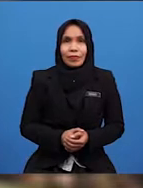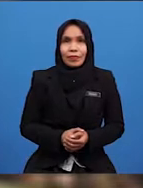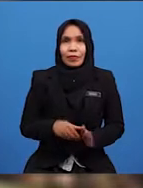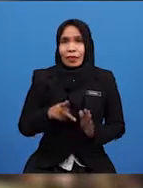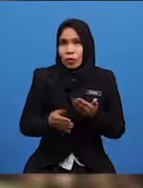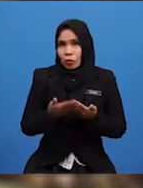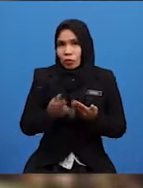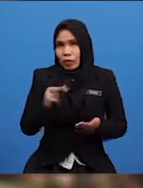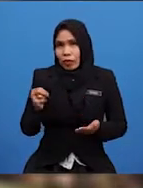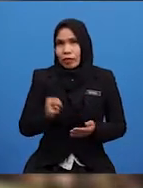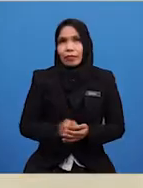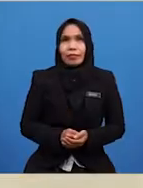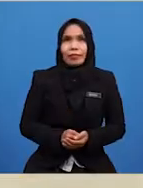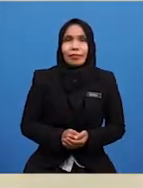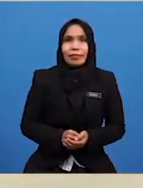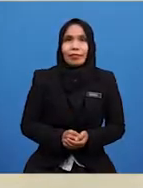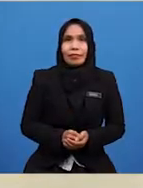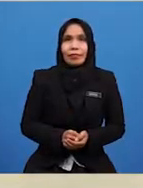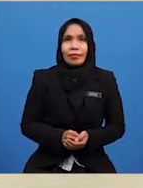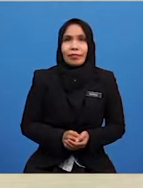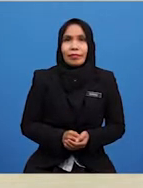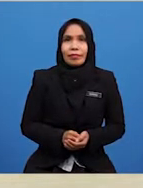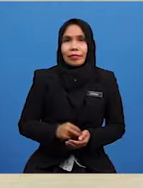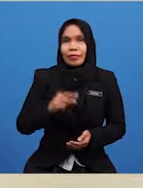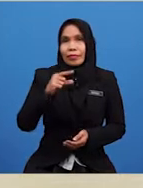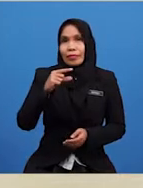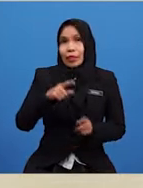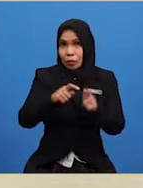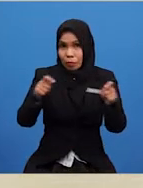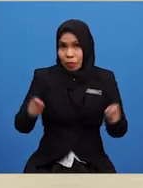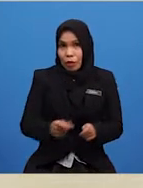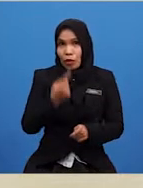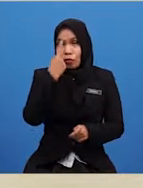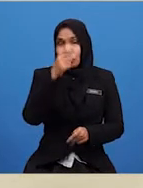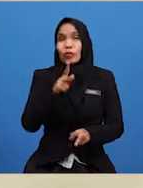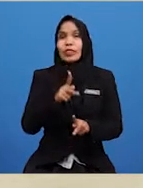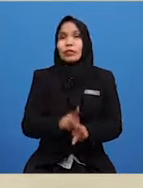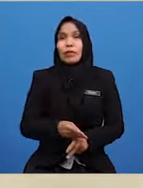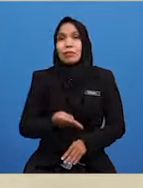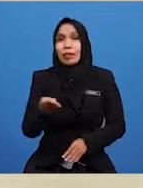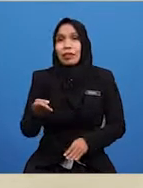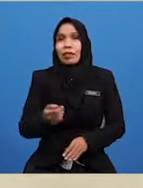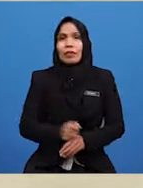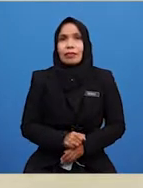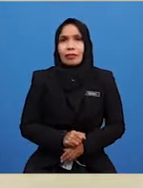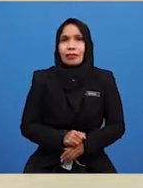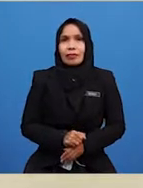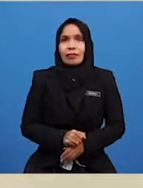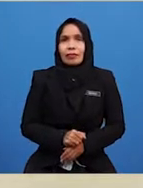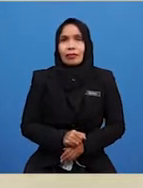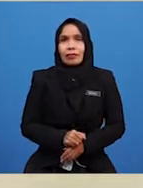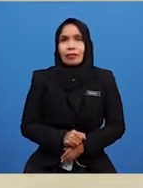termasuklah kemudahan yang berikut. Gudang menyimpan barang, kemudahan pengangkutan, kemudahan